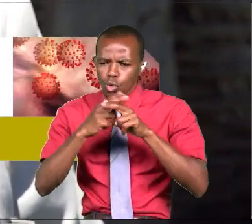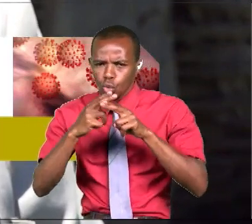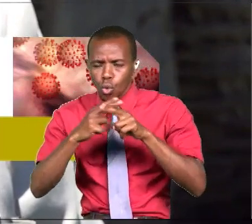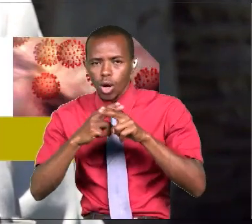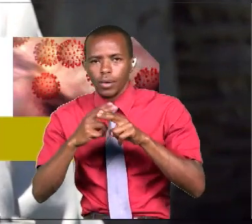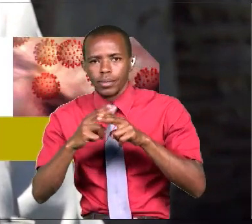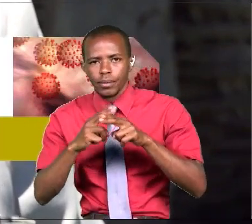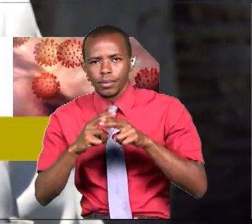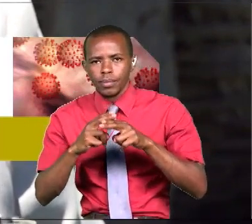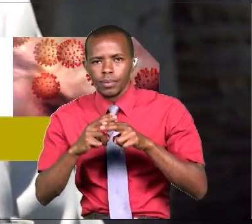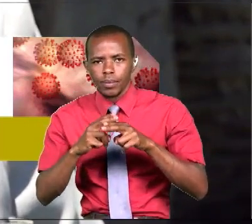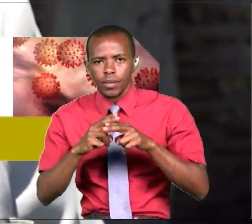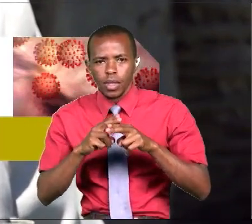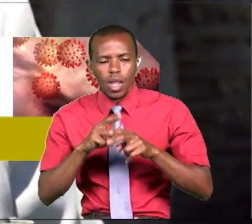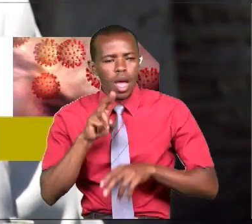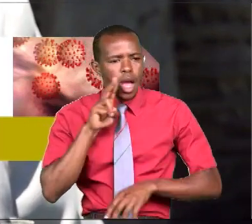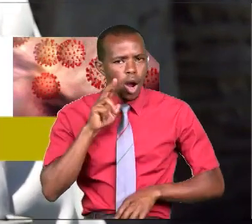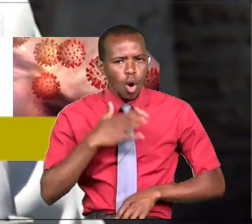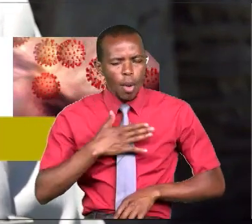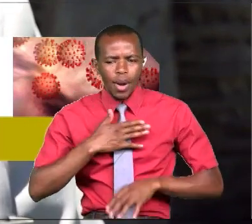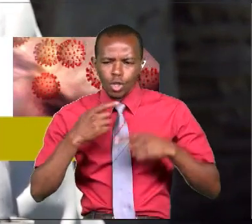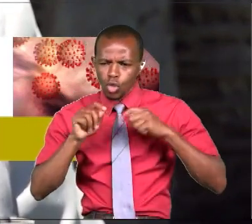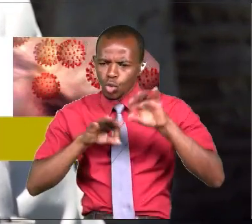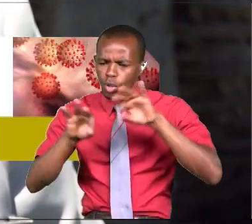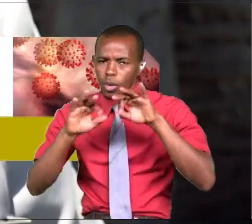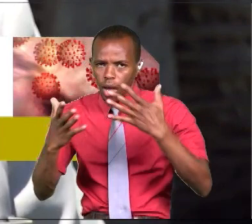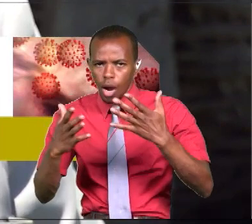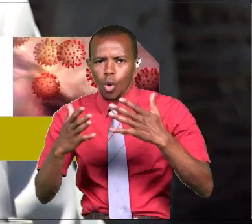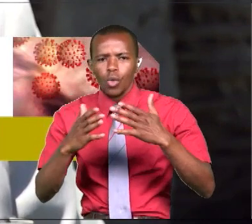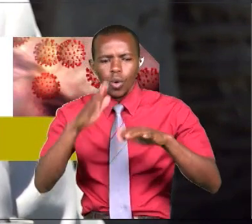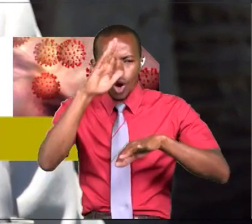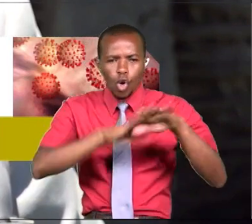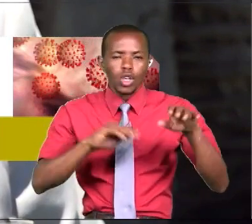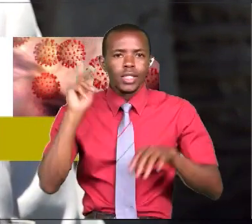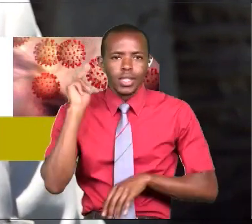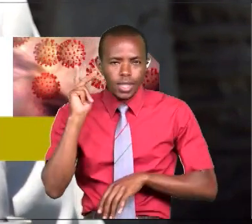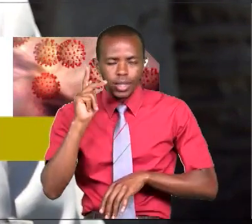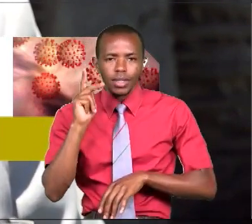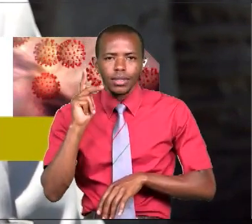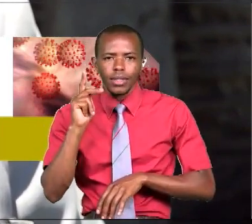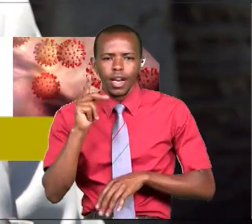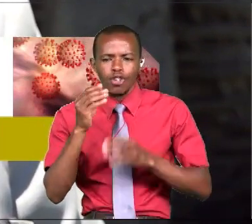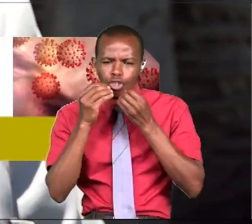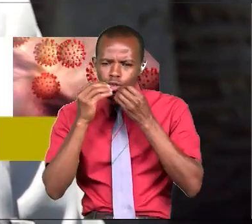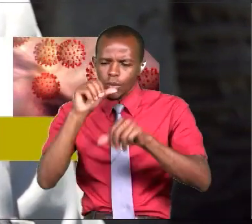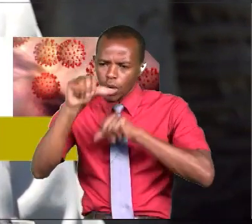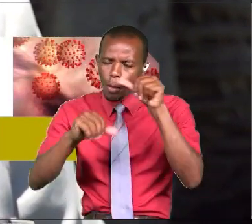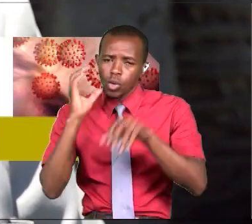wakizungumza, mzee Musa akijaribu kumweleza vile waliitwa Kisii na kuambiwa juu